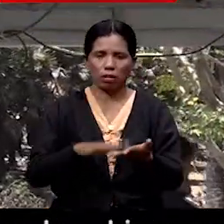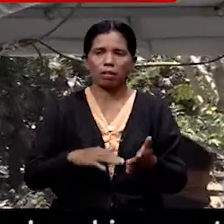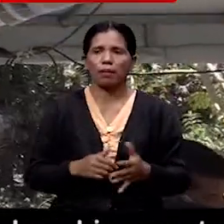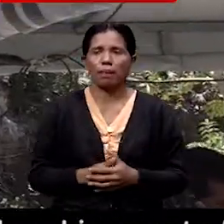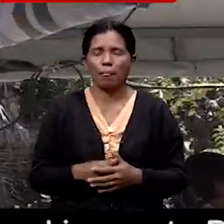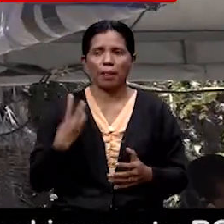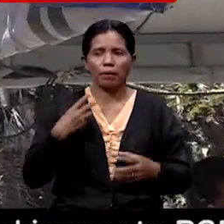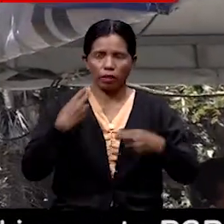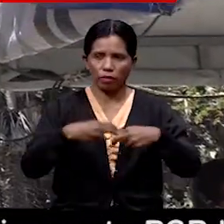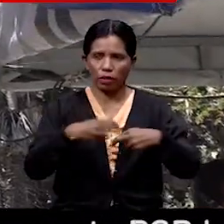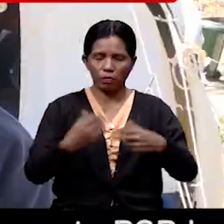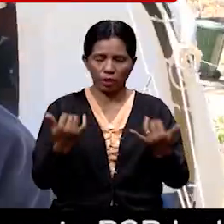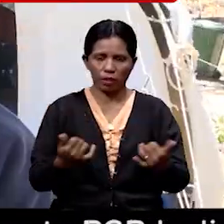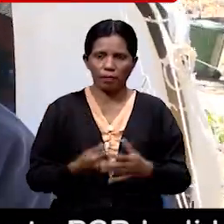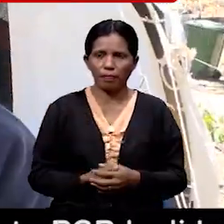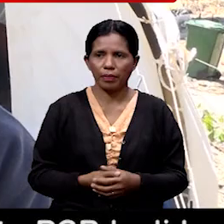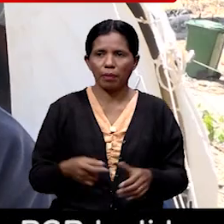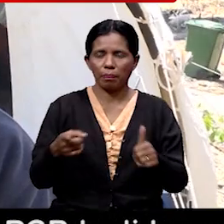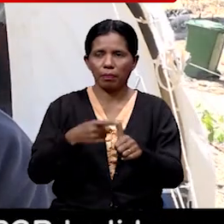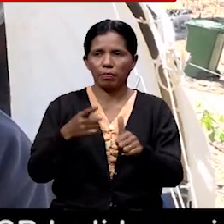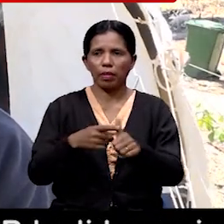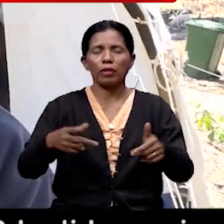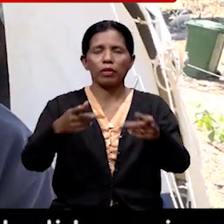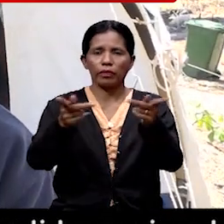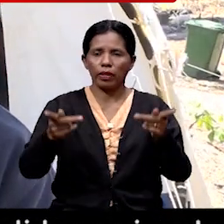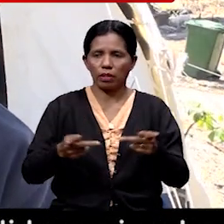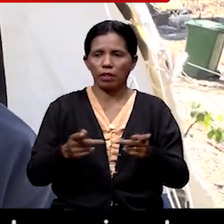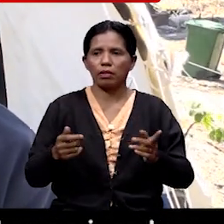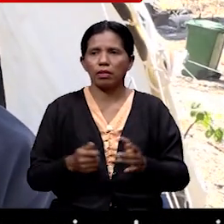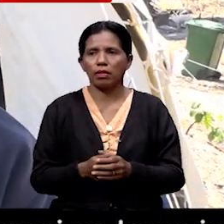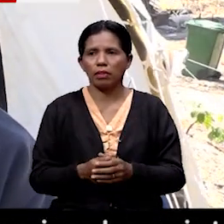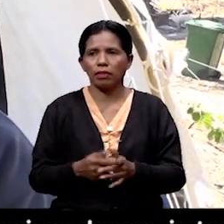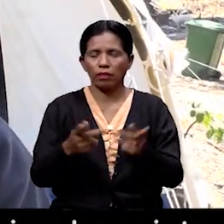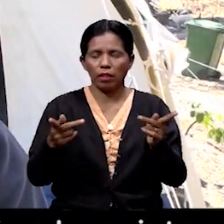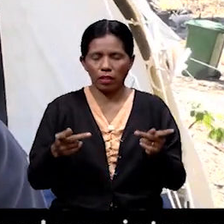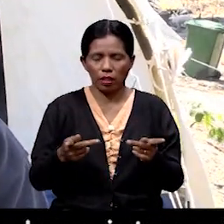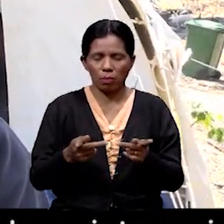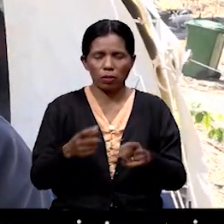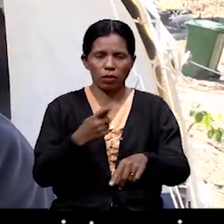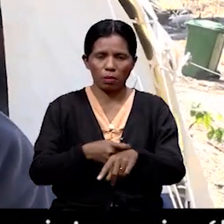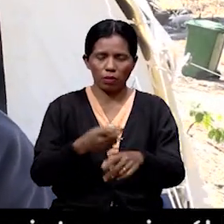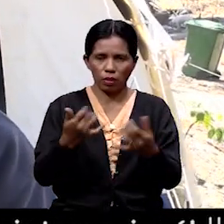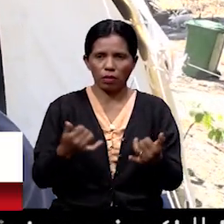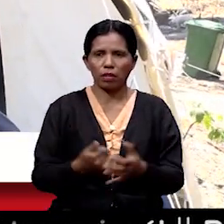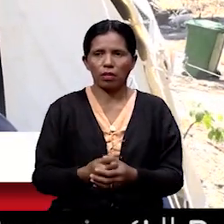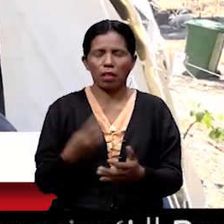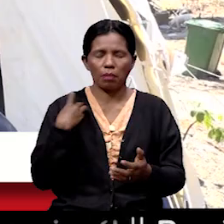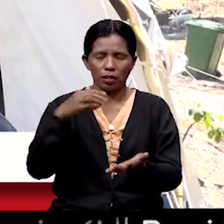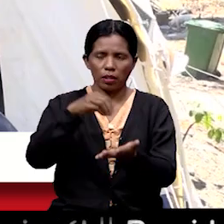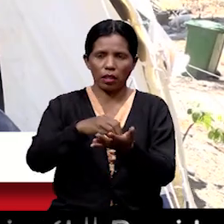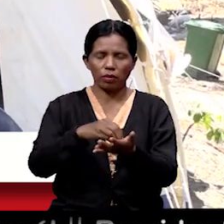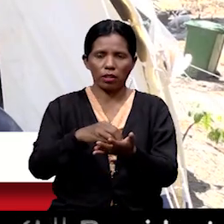makna permeru fatin. Fatin ne tamba kondisaun da sene amne tau batas ne anim